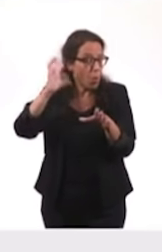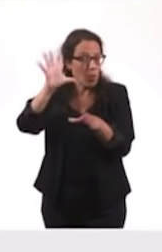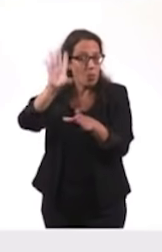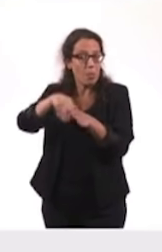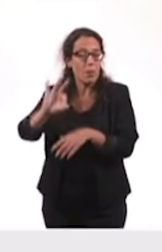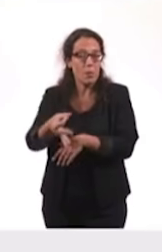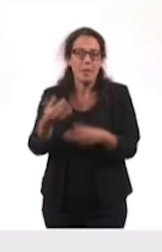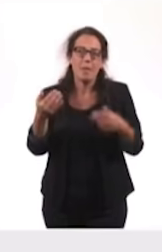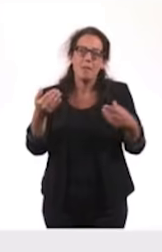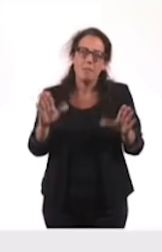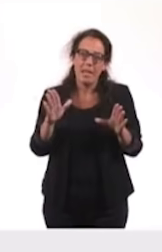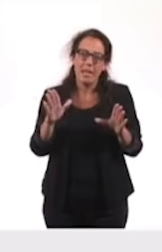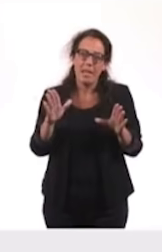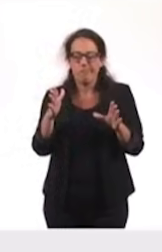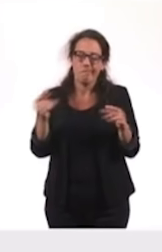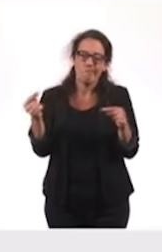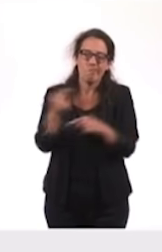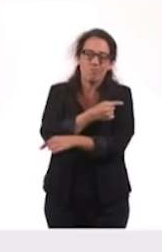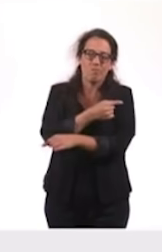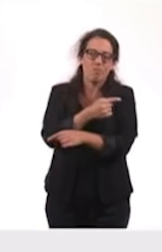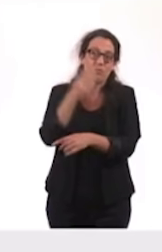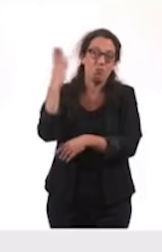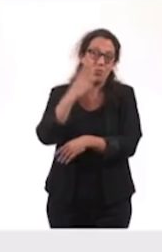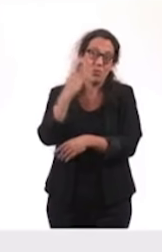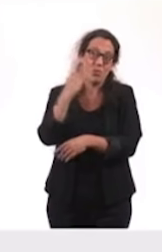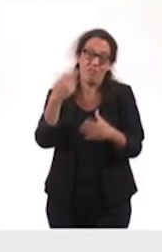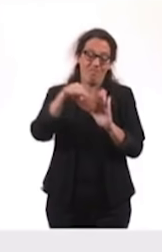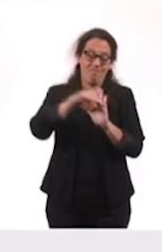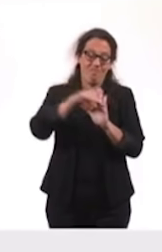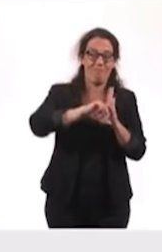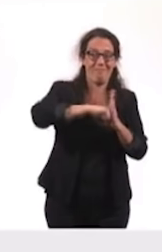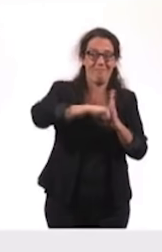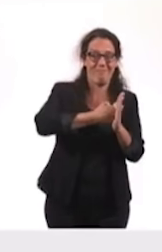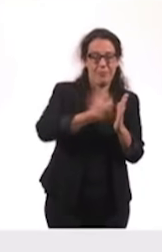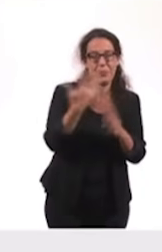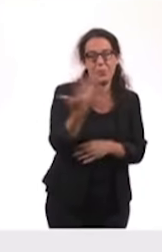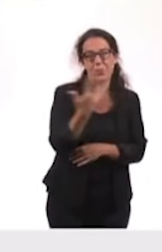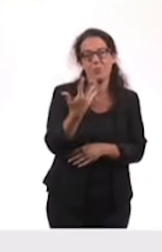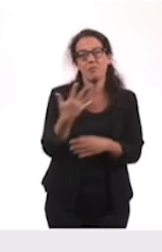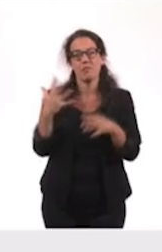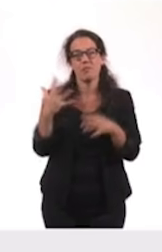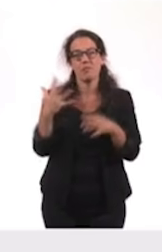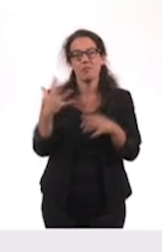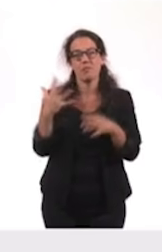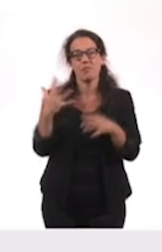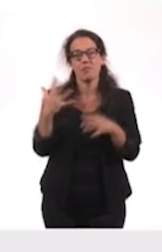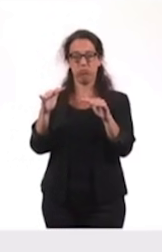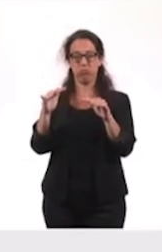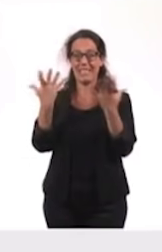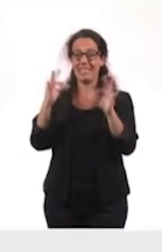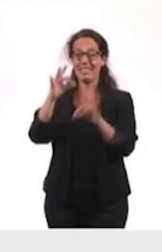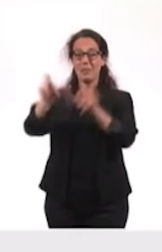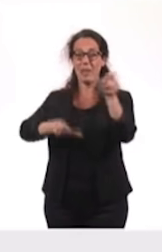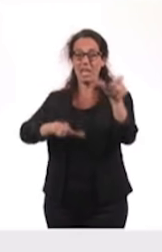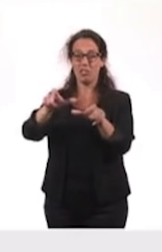qui sont en quelque sorte des contreparties. La limitation des regroupements à 10 personnes dans l'espace public est